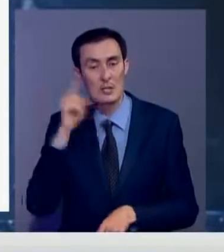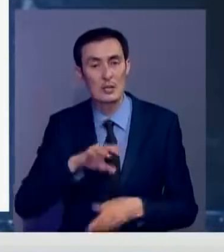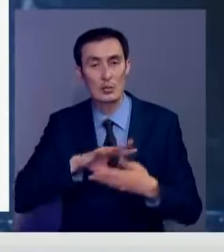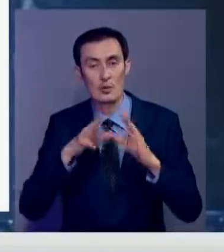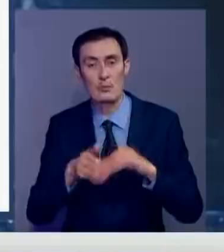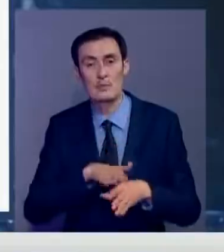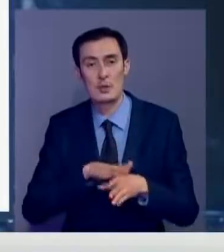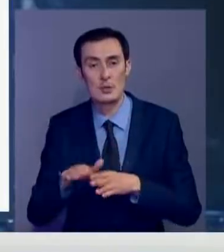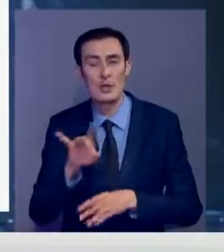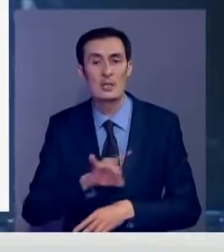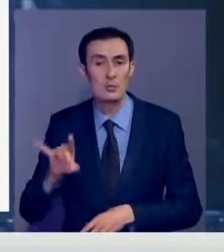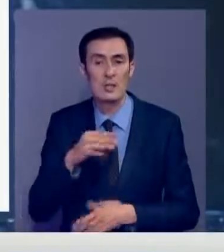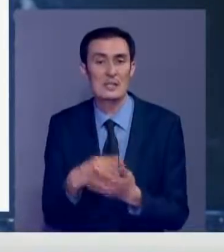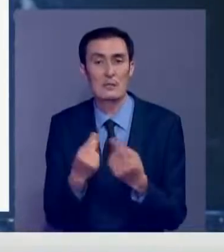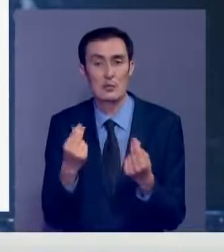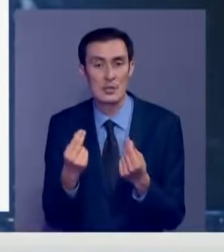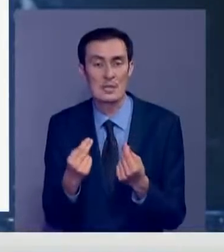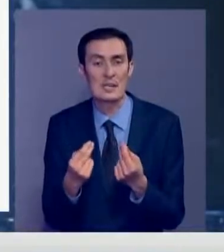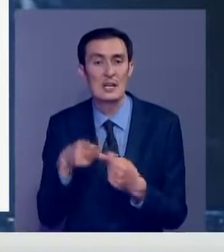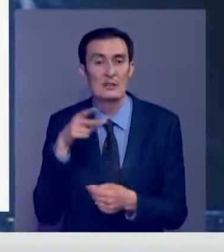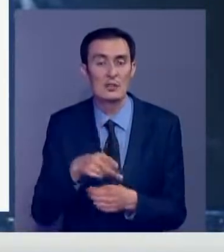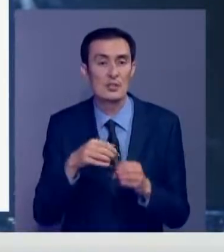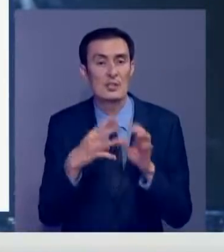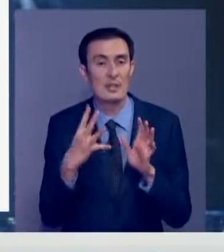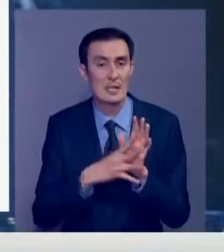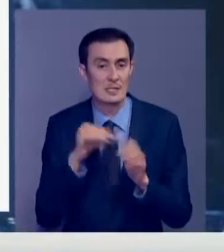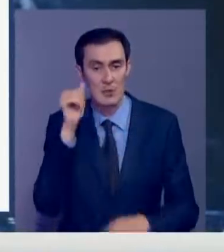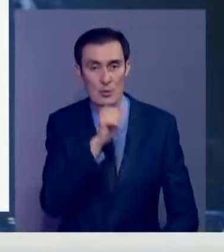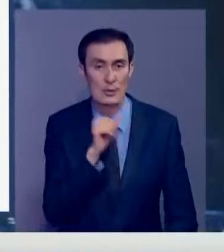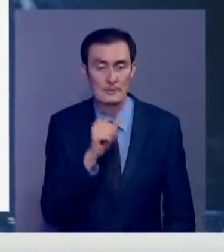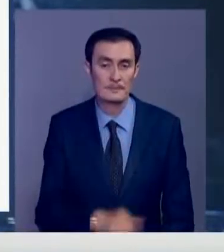по исполнению республиканского бюджета за 2019